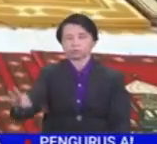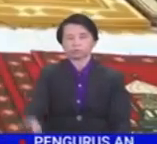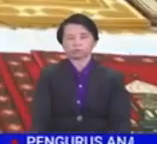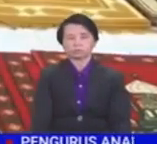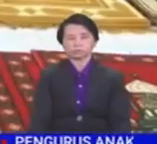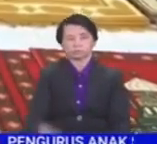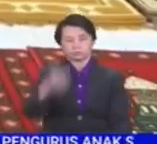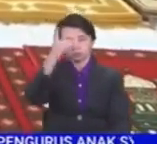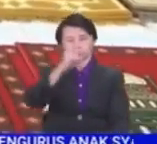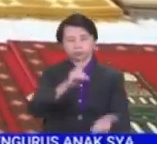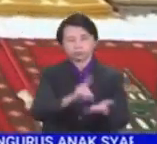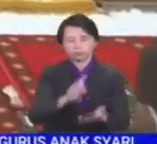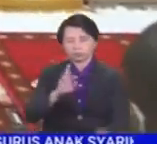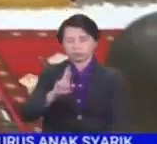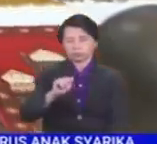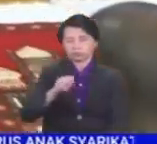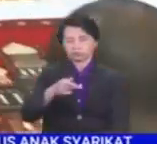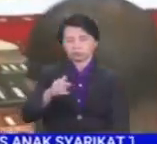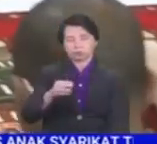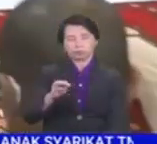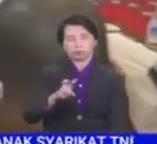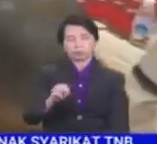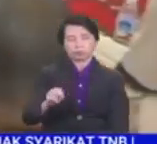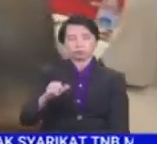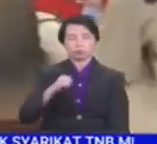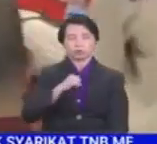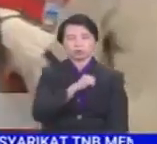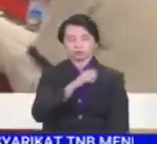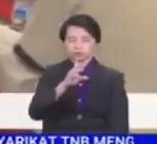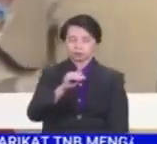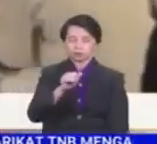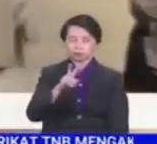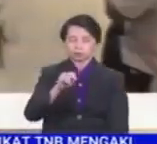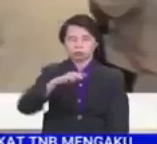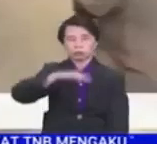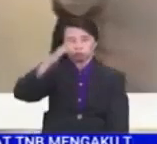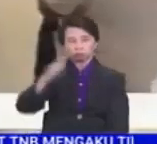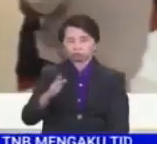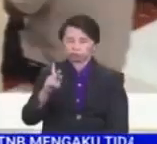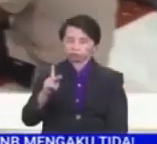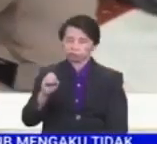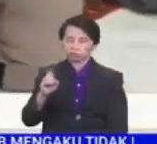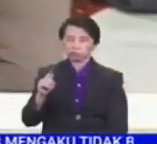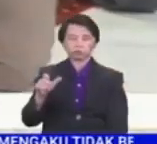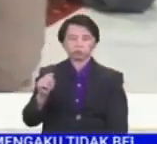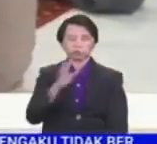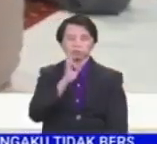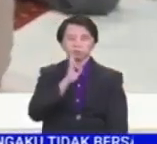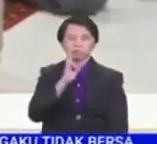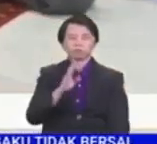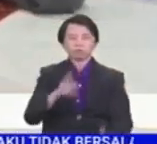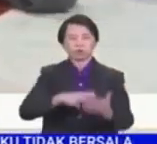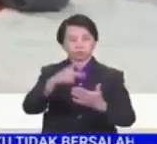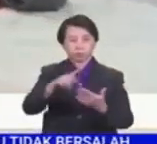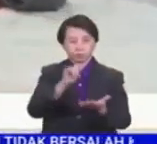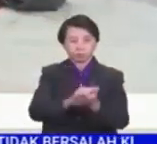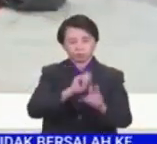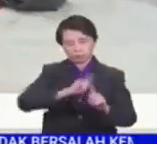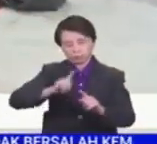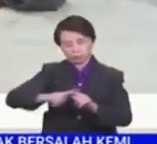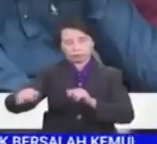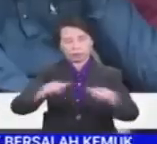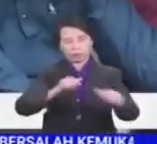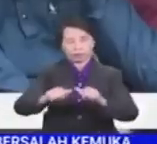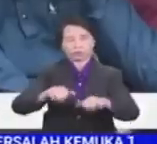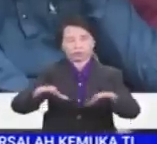jatuh Dr Abdurrahman Ismail yang juga al-ikhwan undangan Negeri Aden Bukit kota berkata sepanjang program itu berbagai jdi